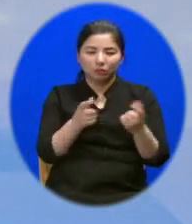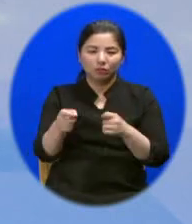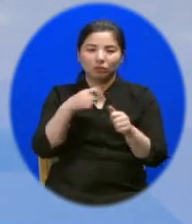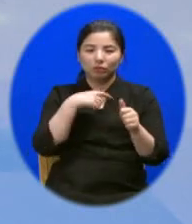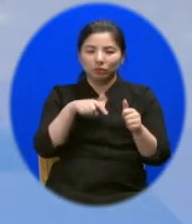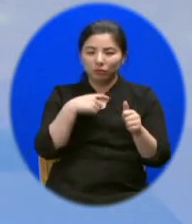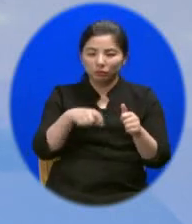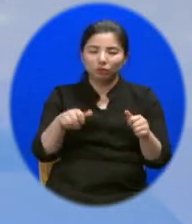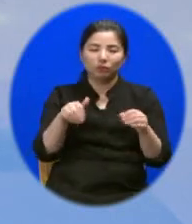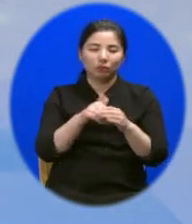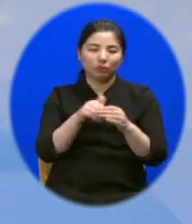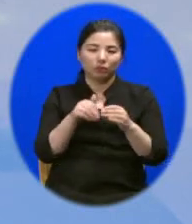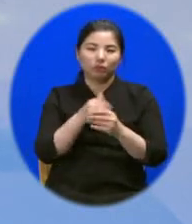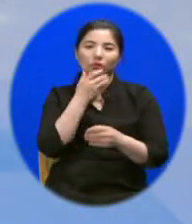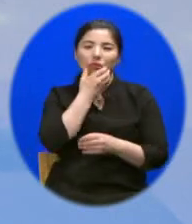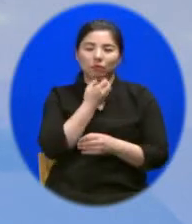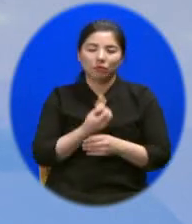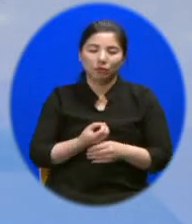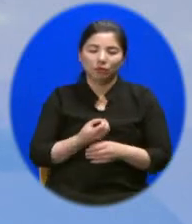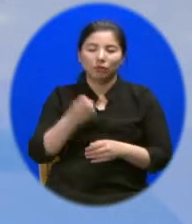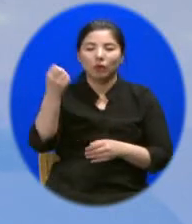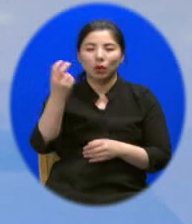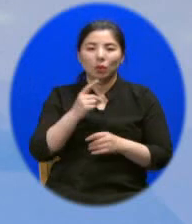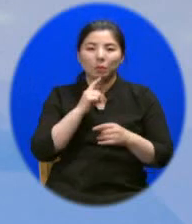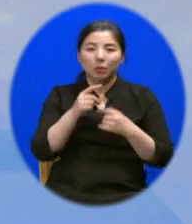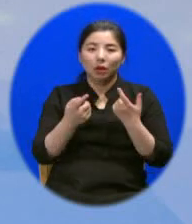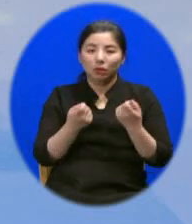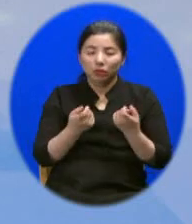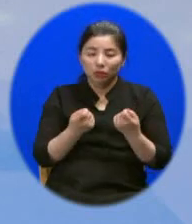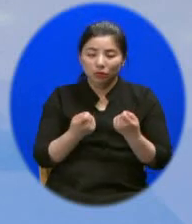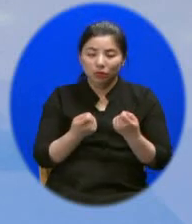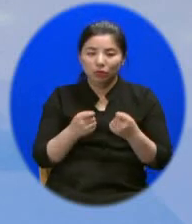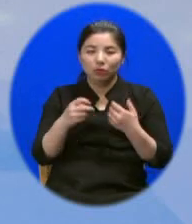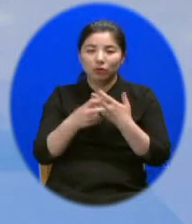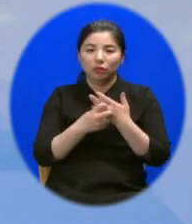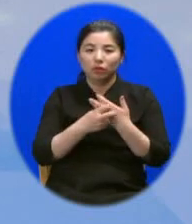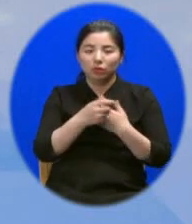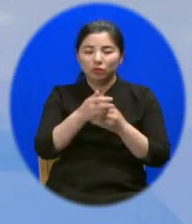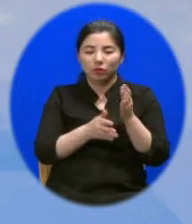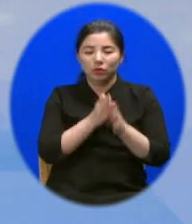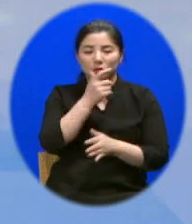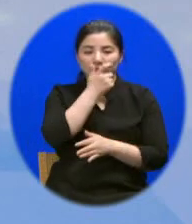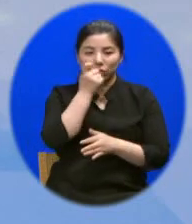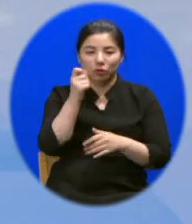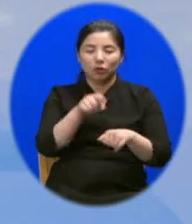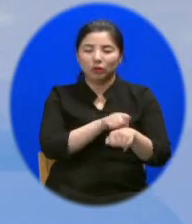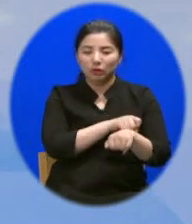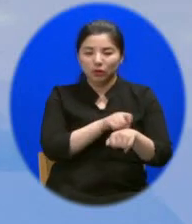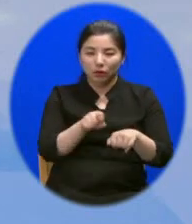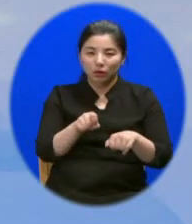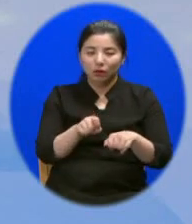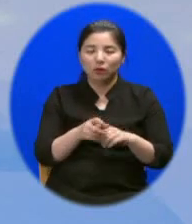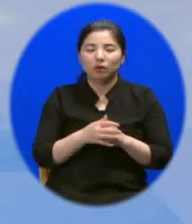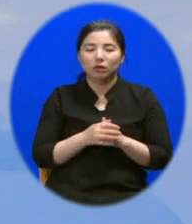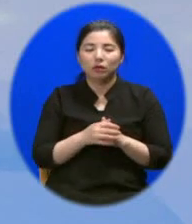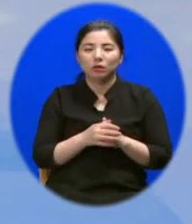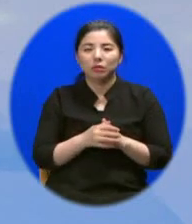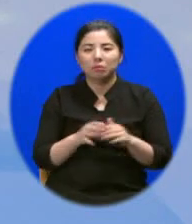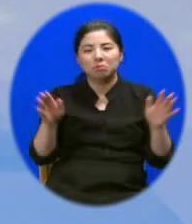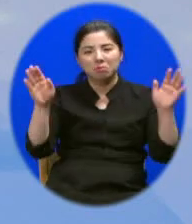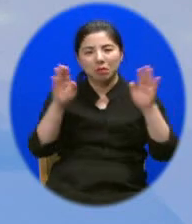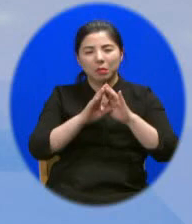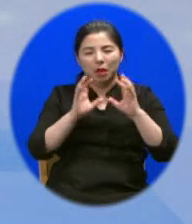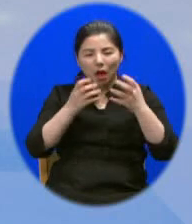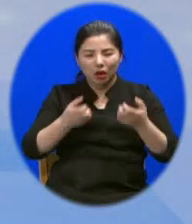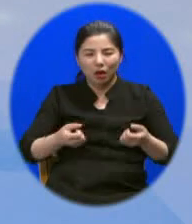교육 문화 복지 그 다음에 말씀하신대로 그 의류 시절 부조 특히 으 야밤에